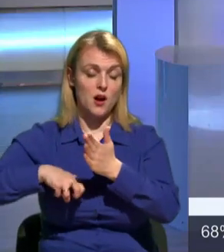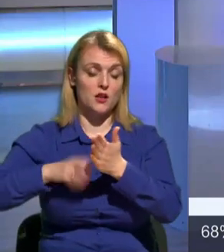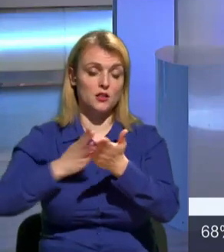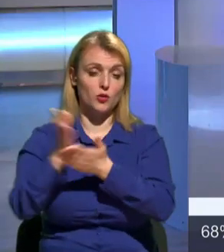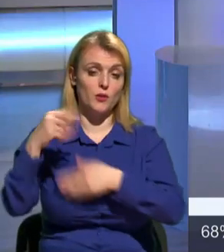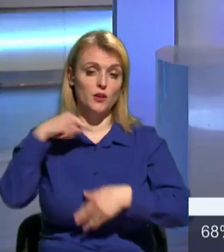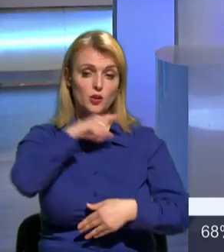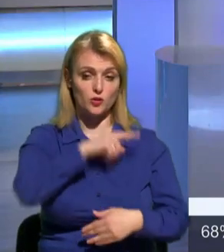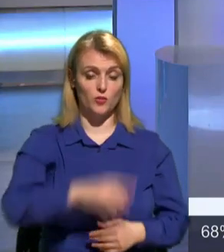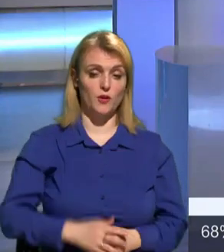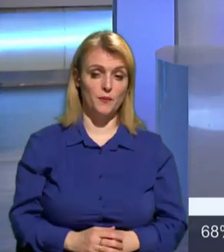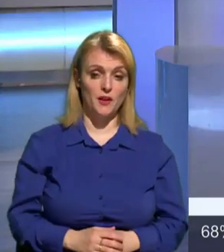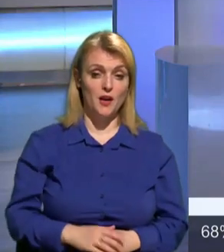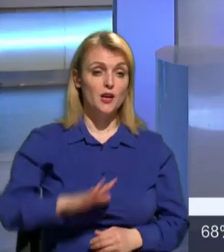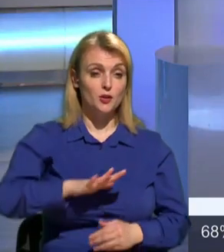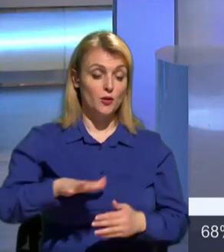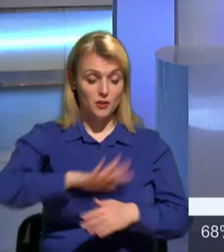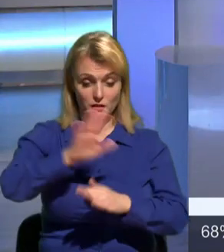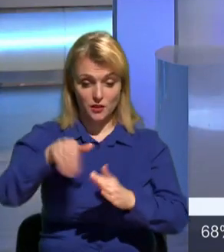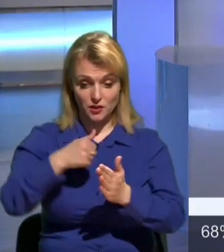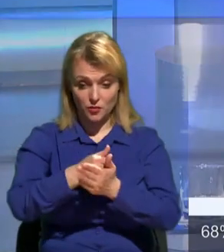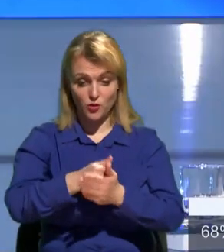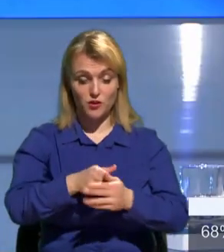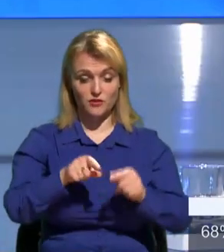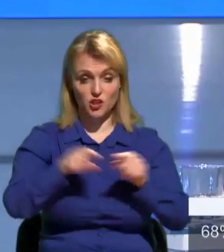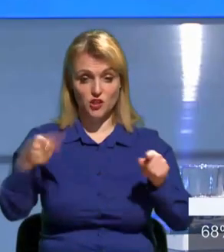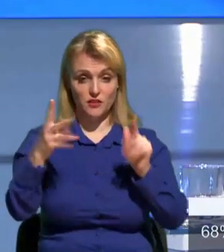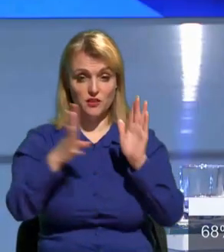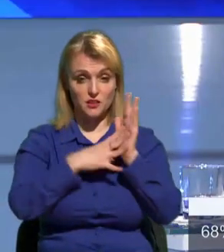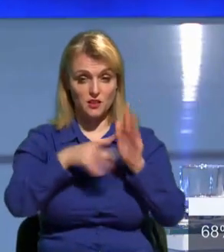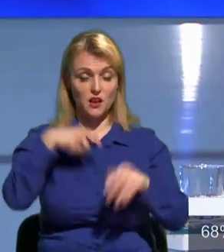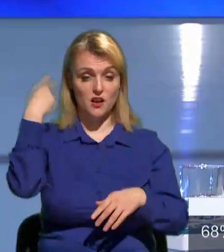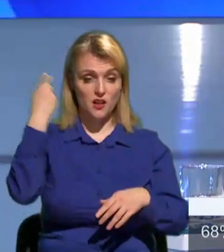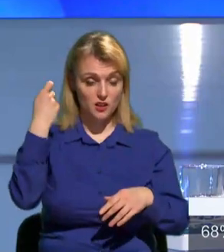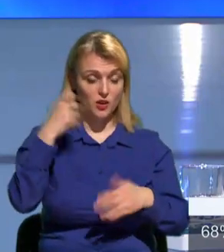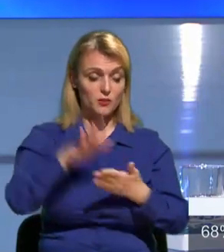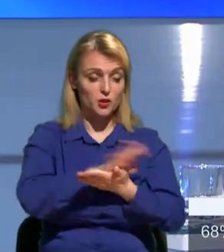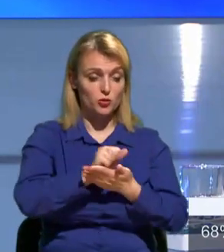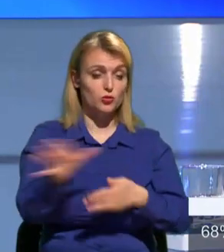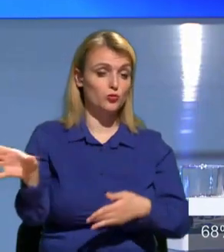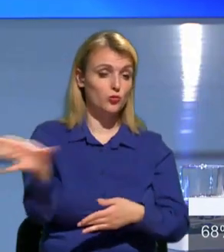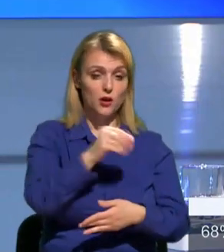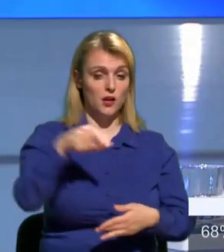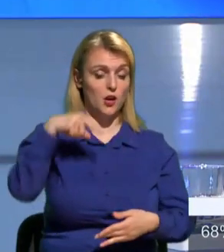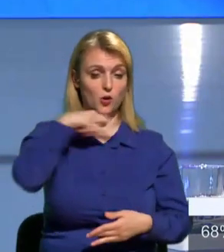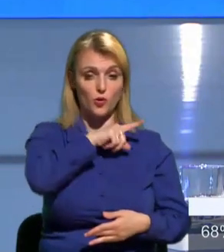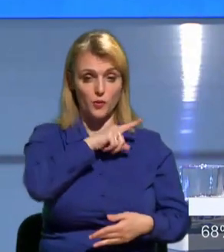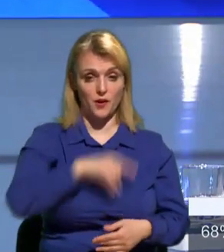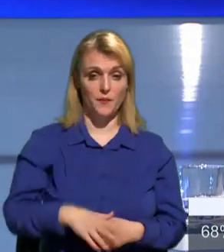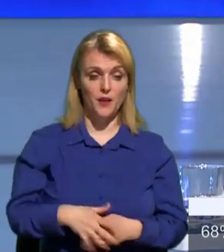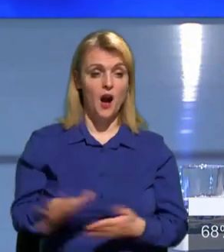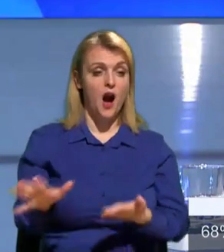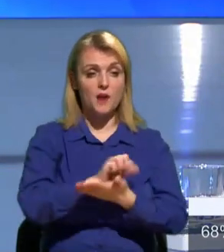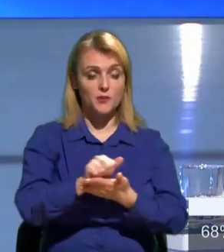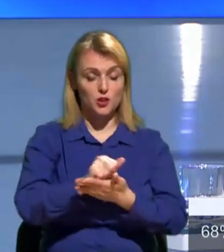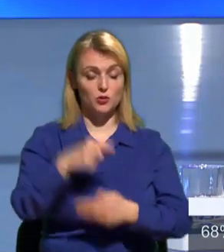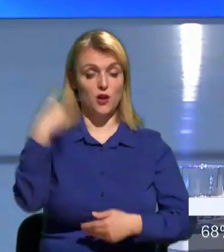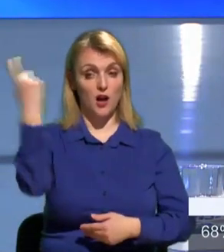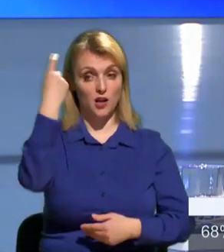distrus cu succes până acum, în 29 ani de independență, toată economia noastră. Am distrus agricultura